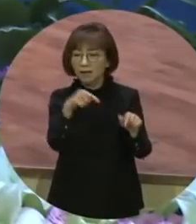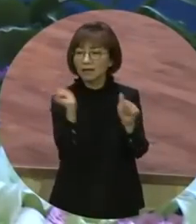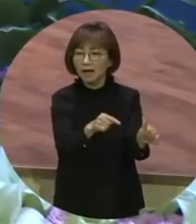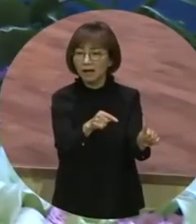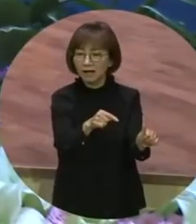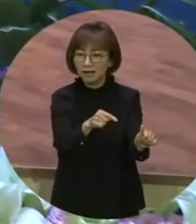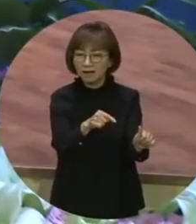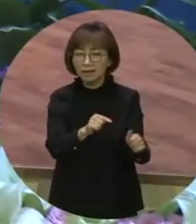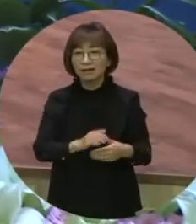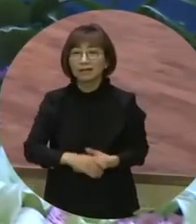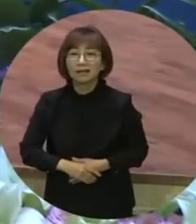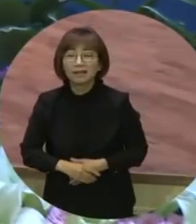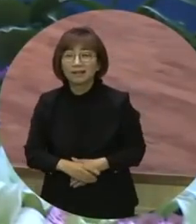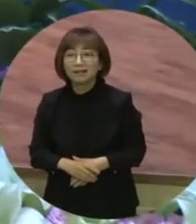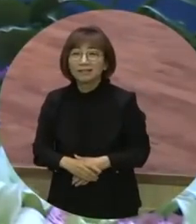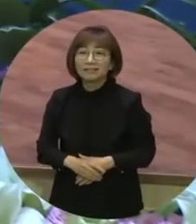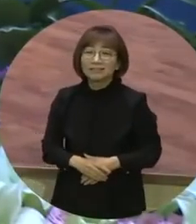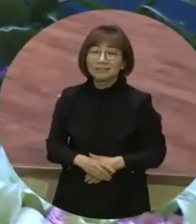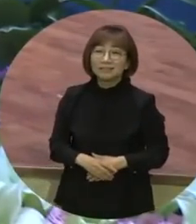아니라고요.